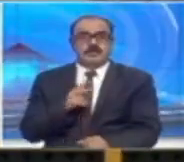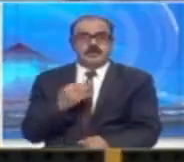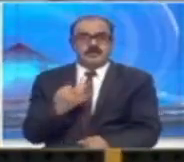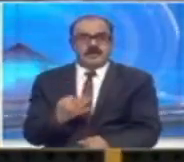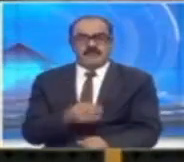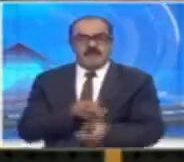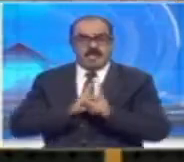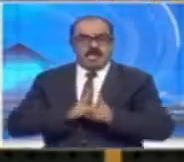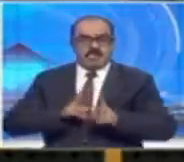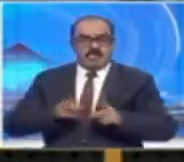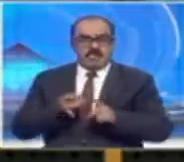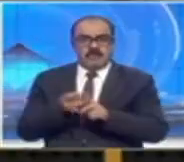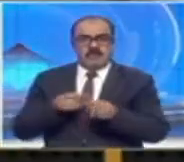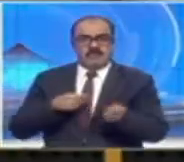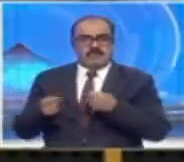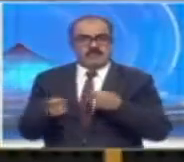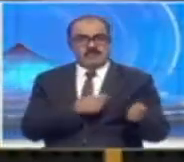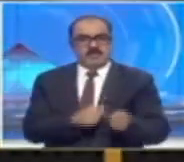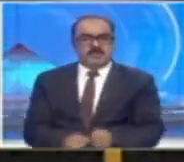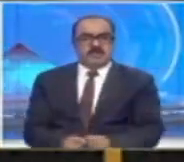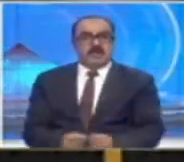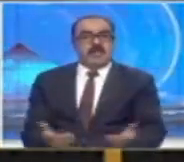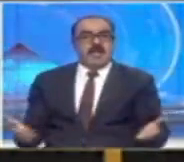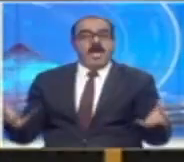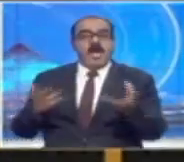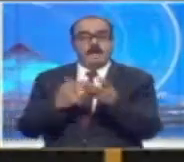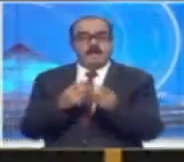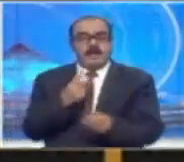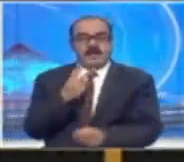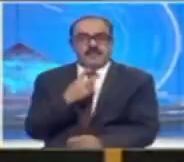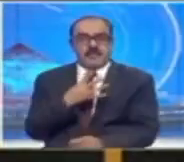2237 قضية إتجار في المواد المخدرة بإجمالي